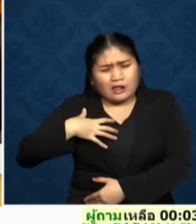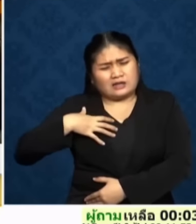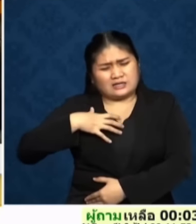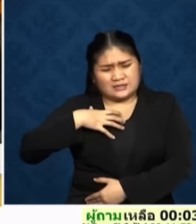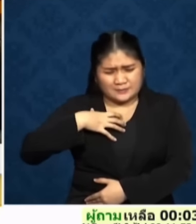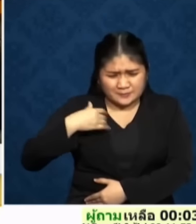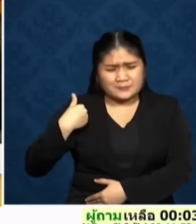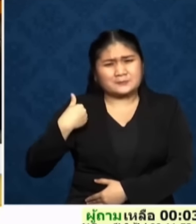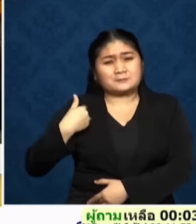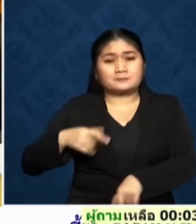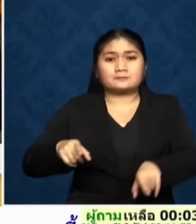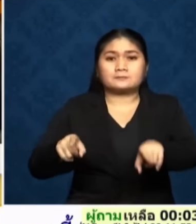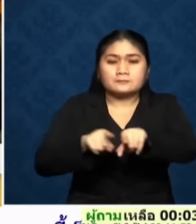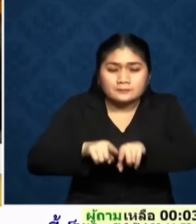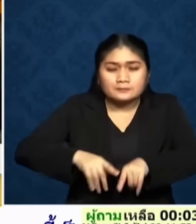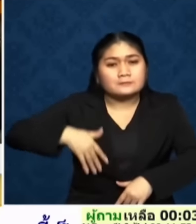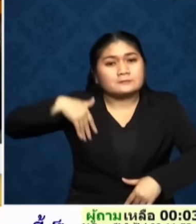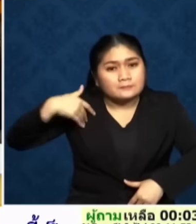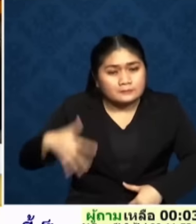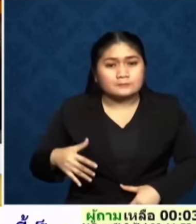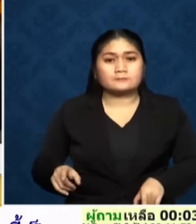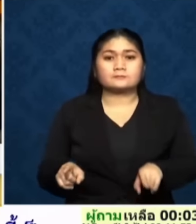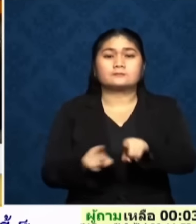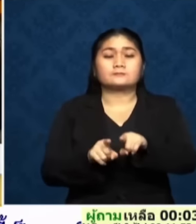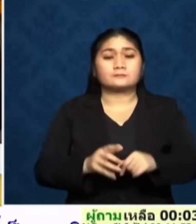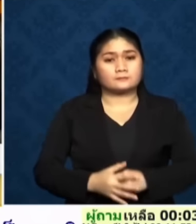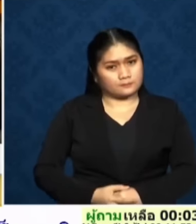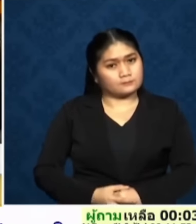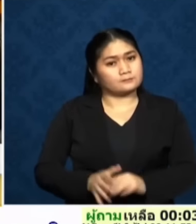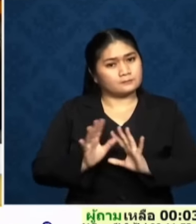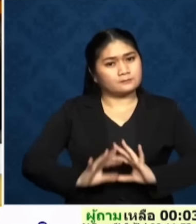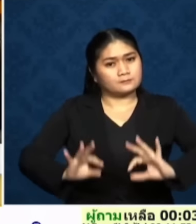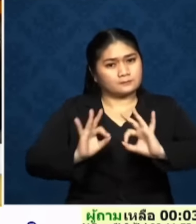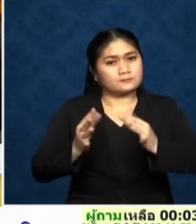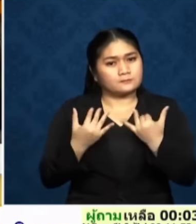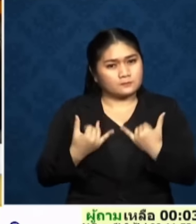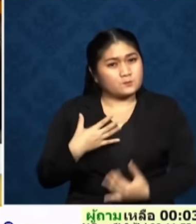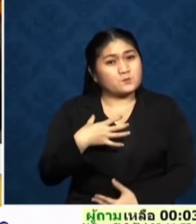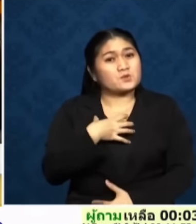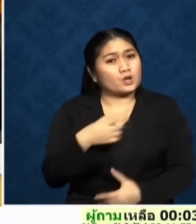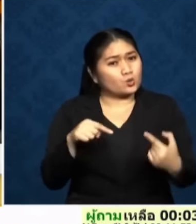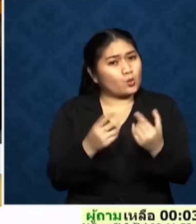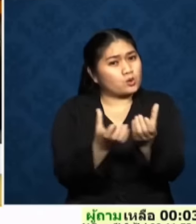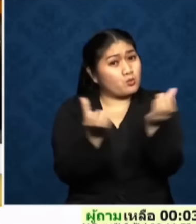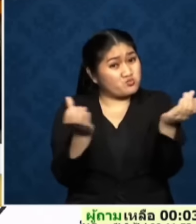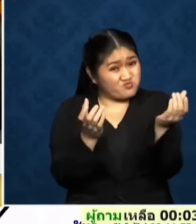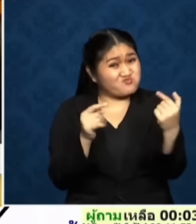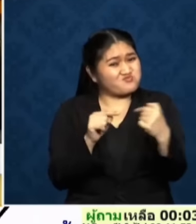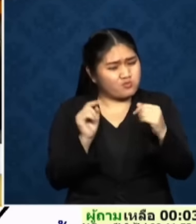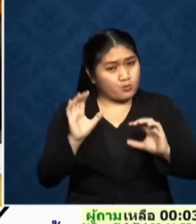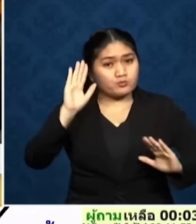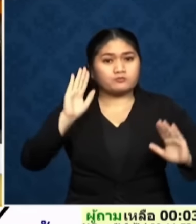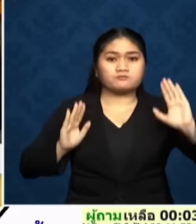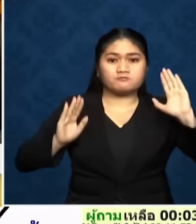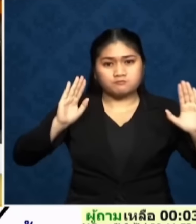รื่องนี้แล้วมันจะทำให้เรื่องอื่นๆเราไม่ได้สิ่งที่สำคัญขณะนี้เราคือเราอยากได้รัฐธรรมนูญที่เป็นประชาธิปไตยมากขึ้น